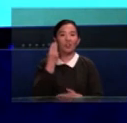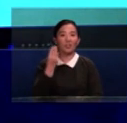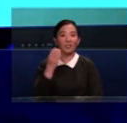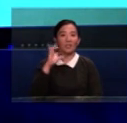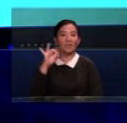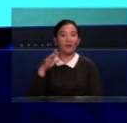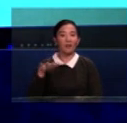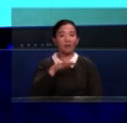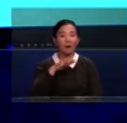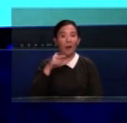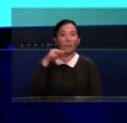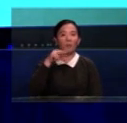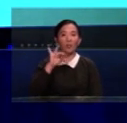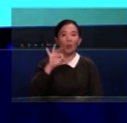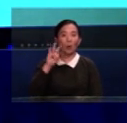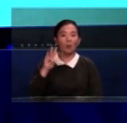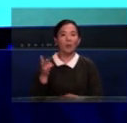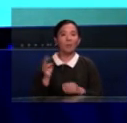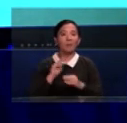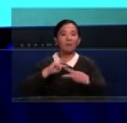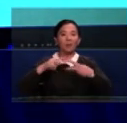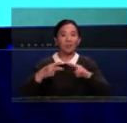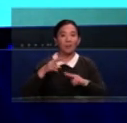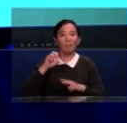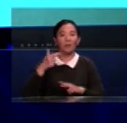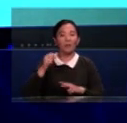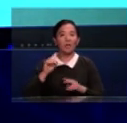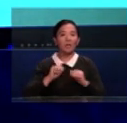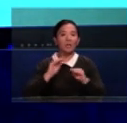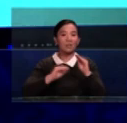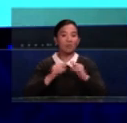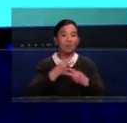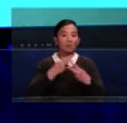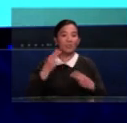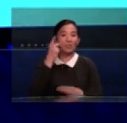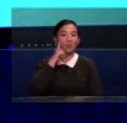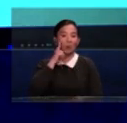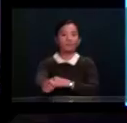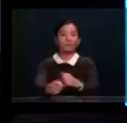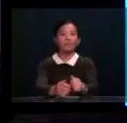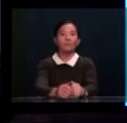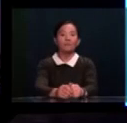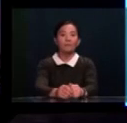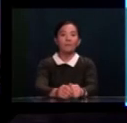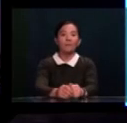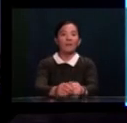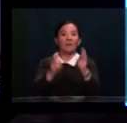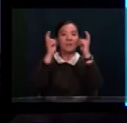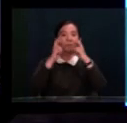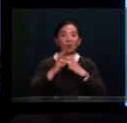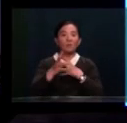среда, перманганат ион превращается в манганат ион, и раствор становится зеленым. Разберем с